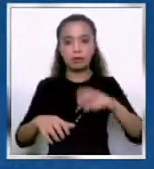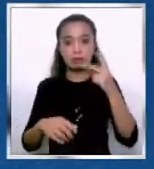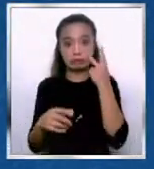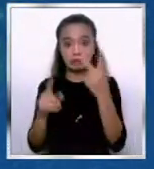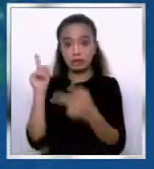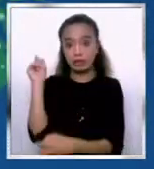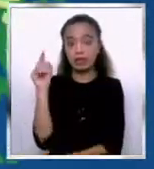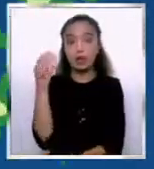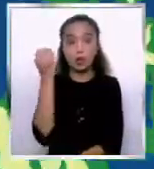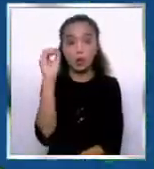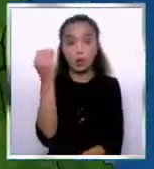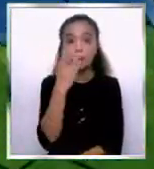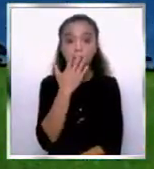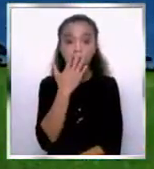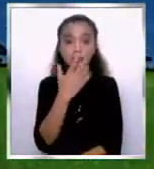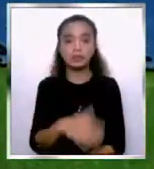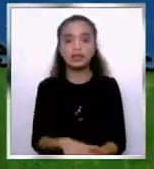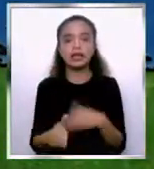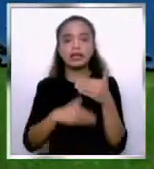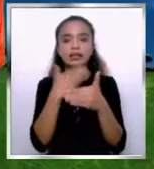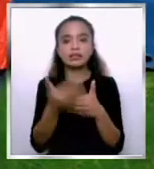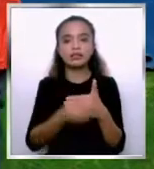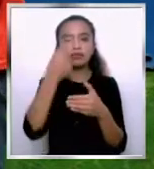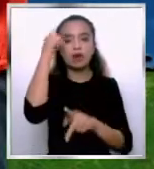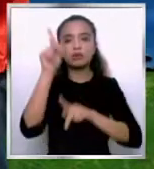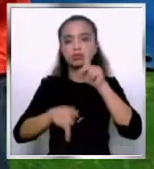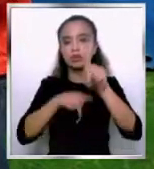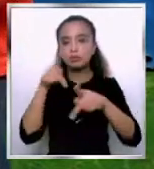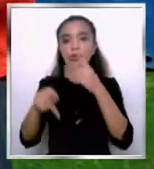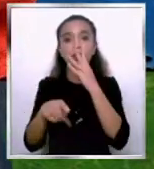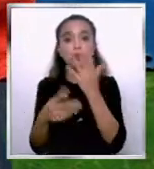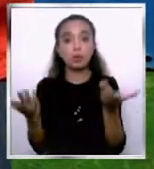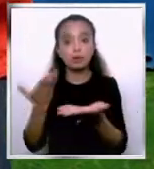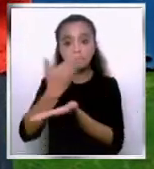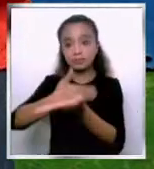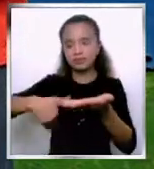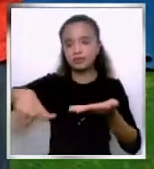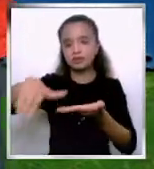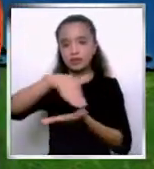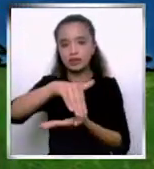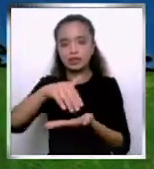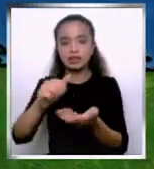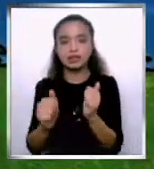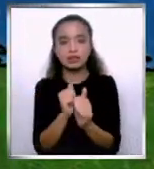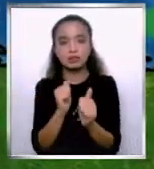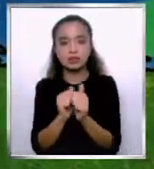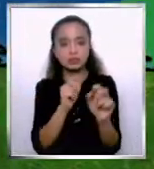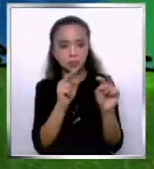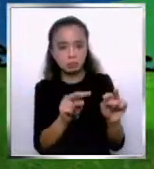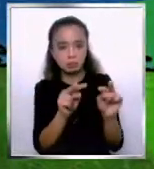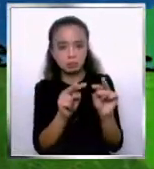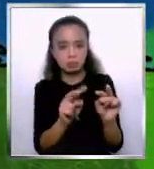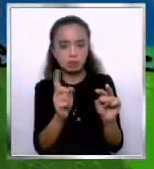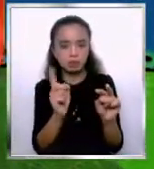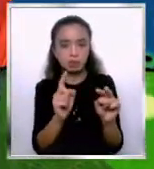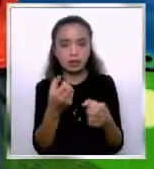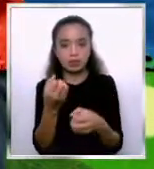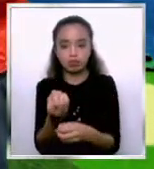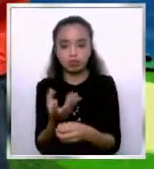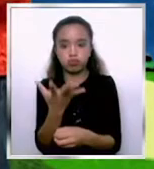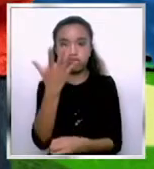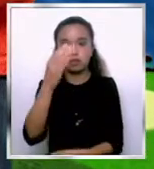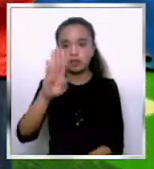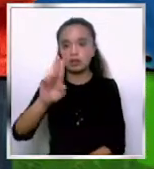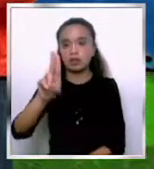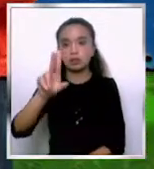orange. Samantala, para sa mga kababayan naman natin dyan sa Sorsogon, kung saan binabantayan yung aktibidad ng Mount Bulusan, maging I am